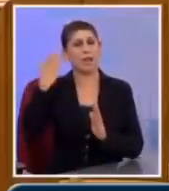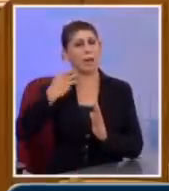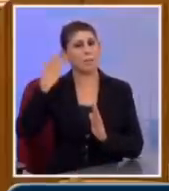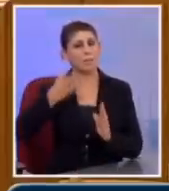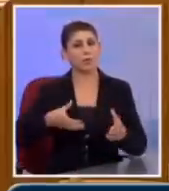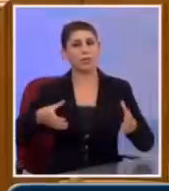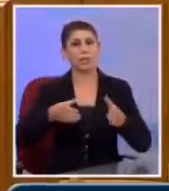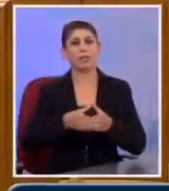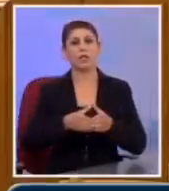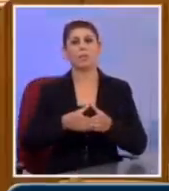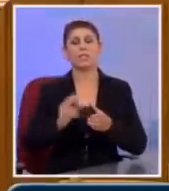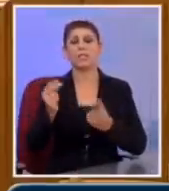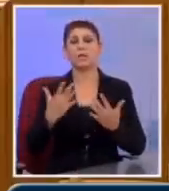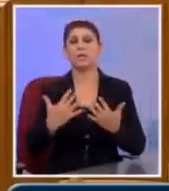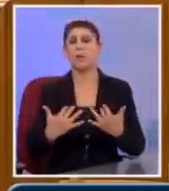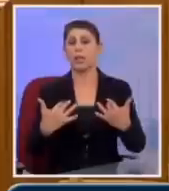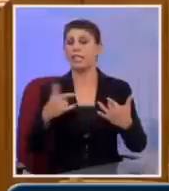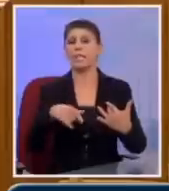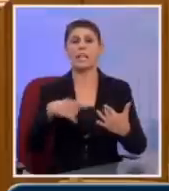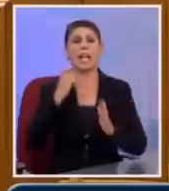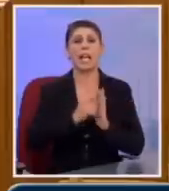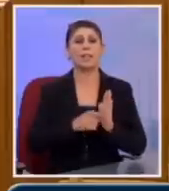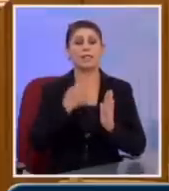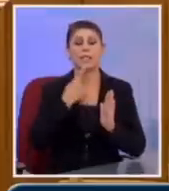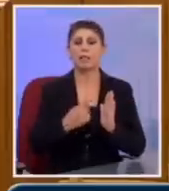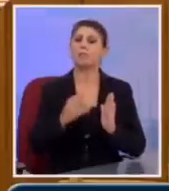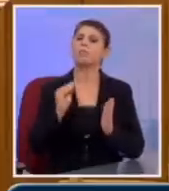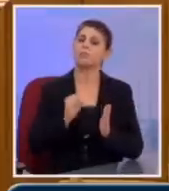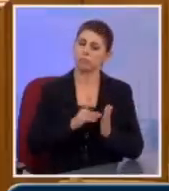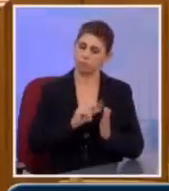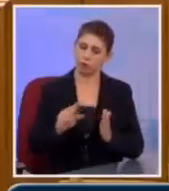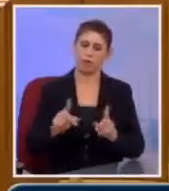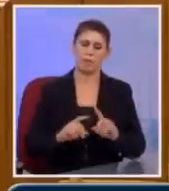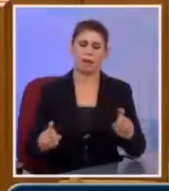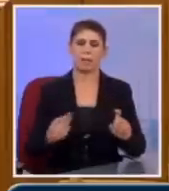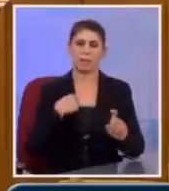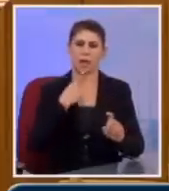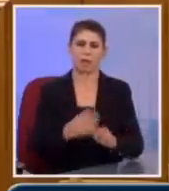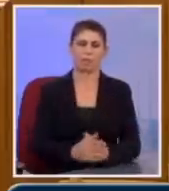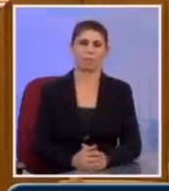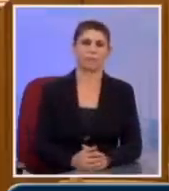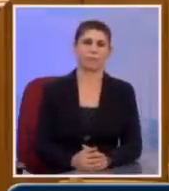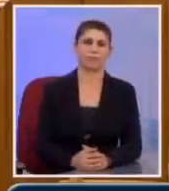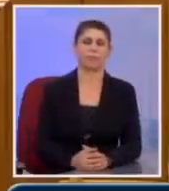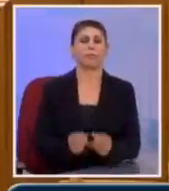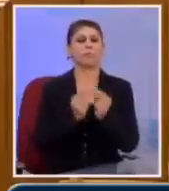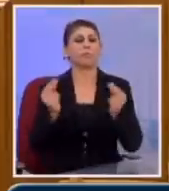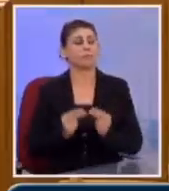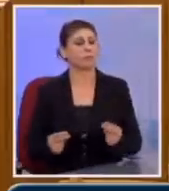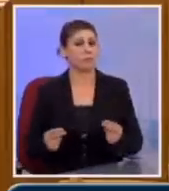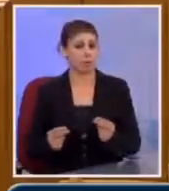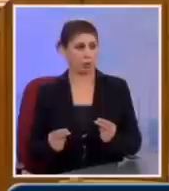Επιστημονικής Επιτροπής της Βουλής, η οποία επίσης λέει τα ίδια πράγματα. Κατά συνέπεια, επειδή